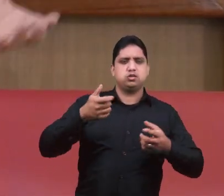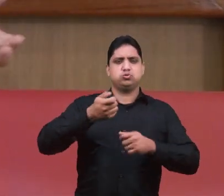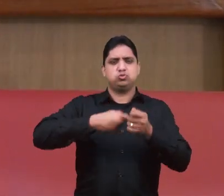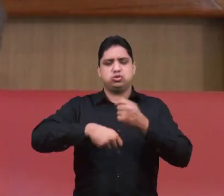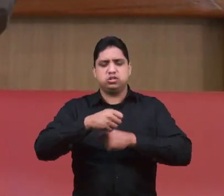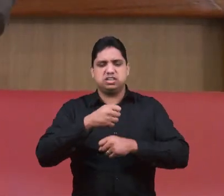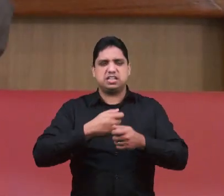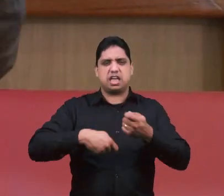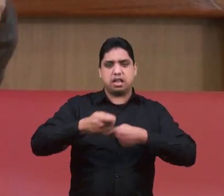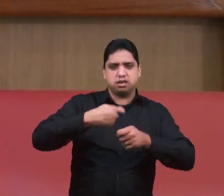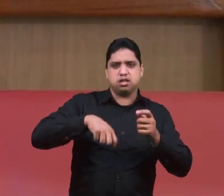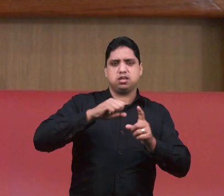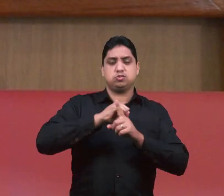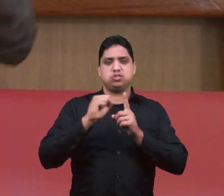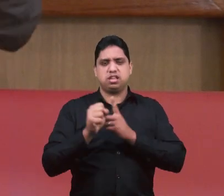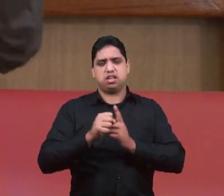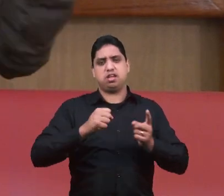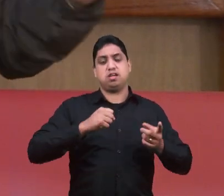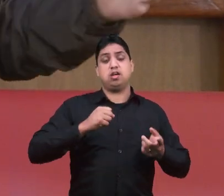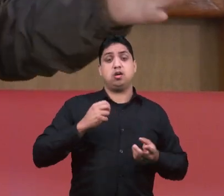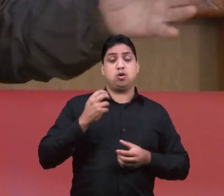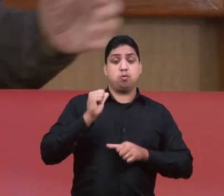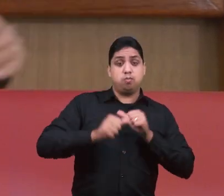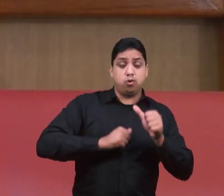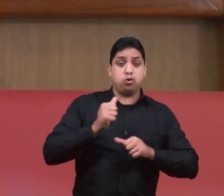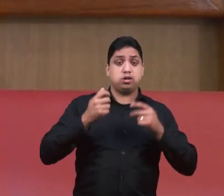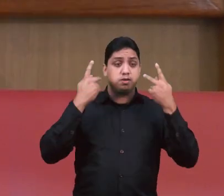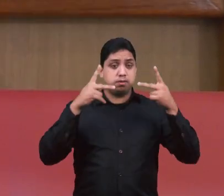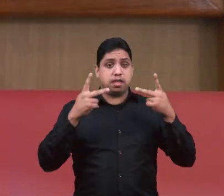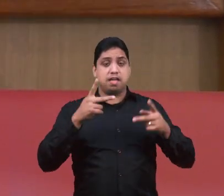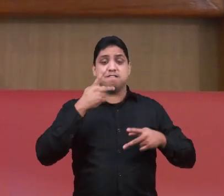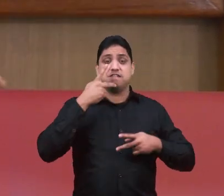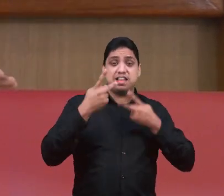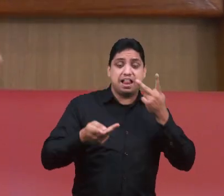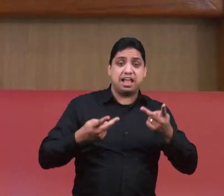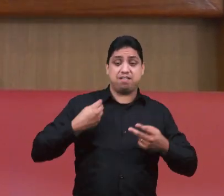manière de parler, de vivre, de prêcher et survivre.